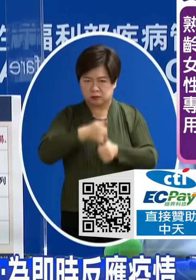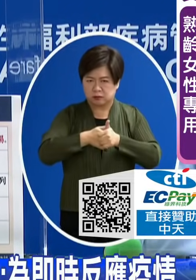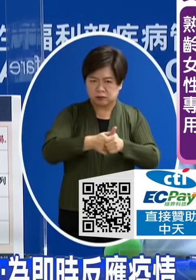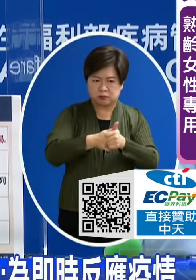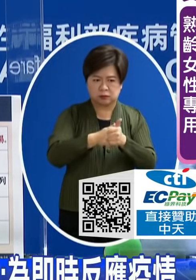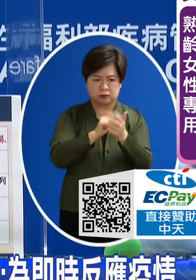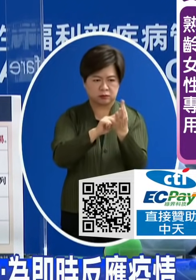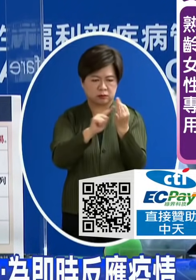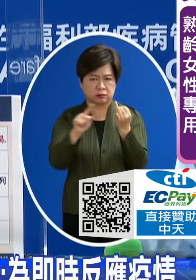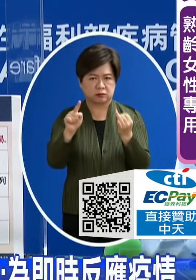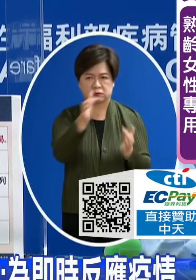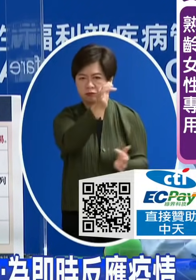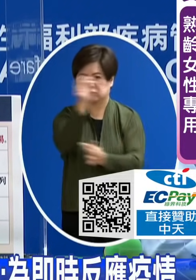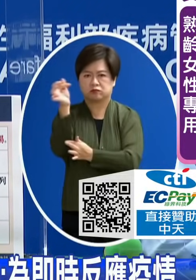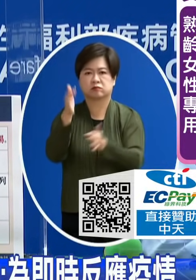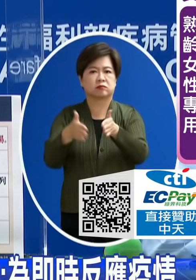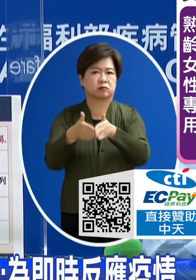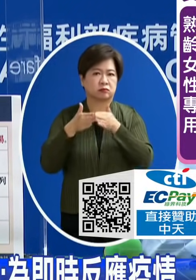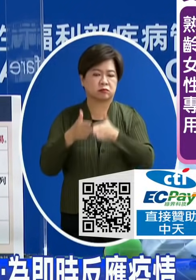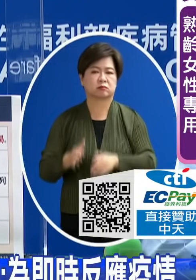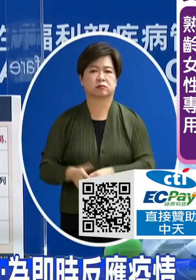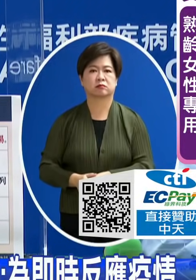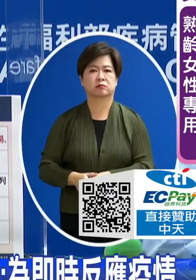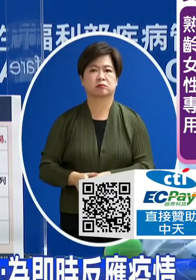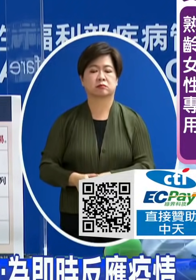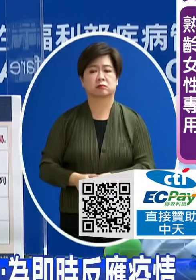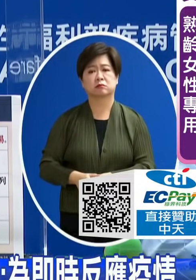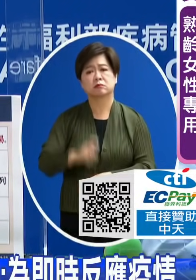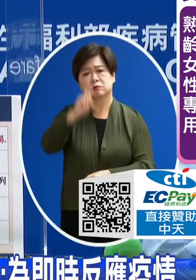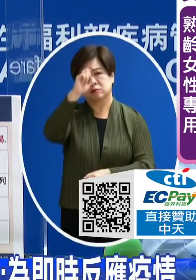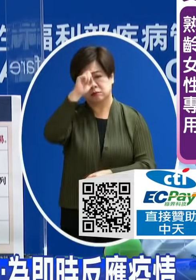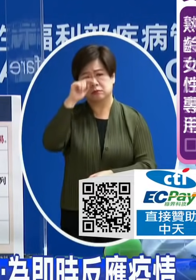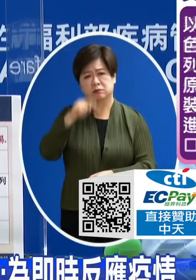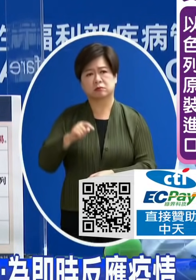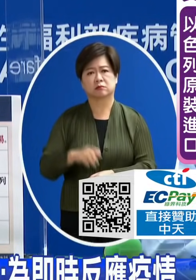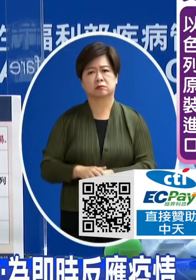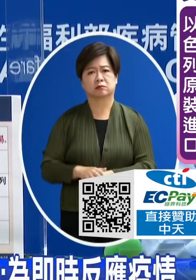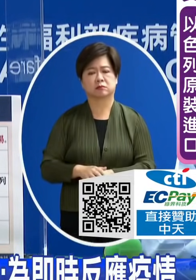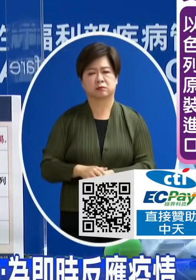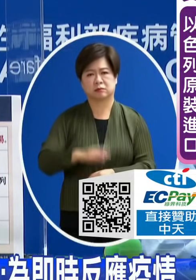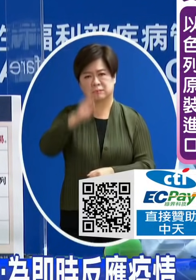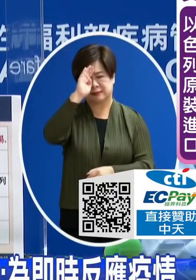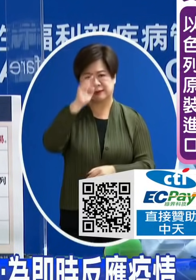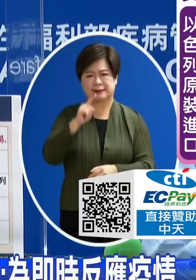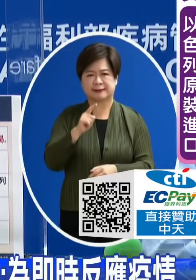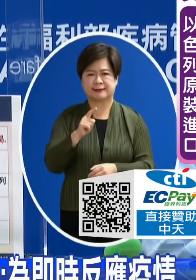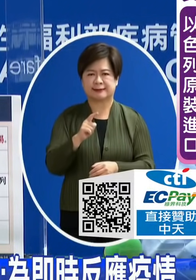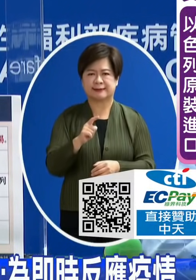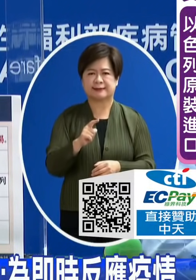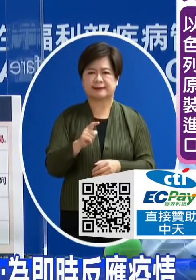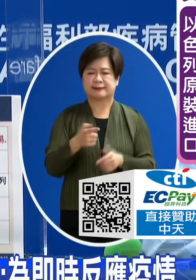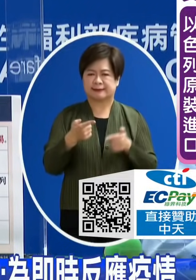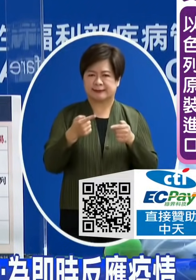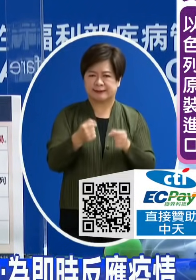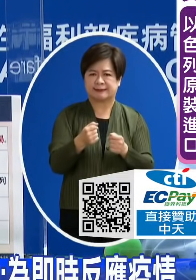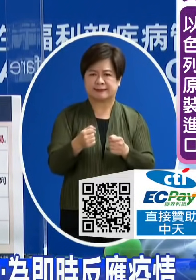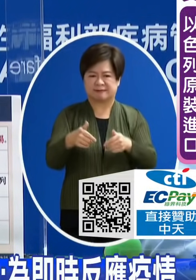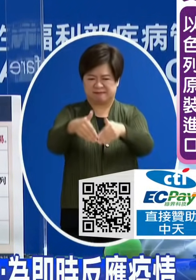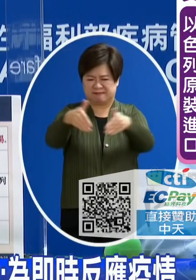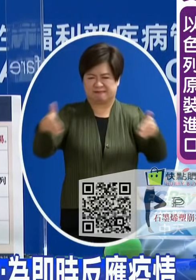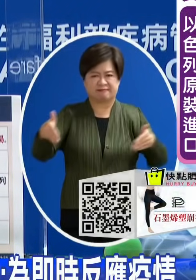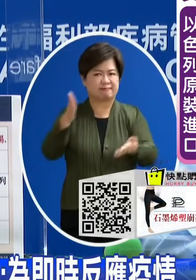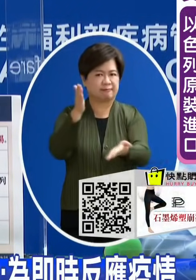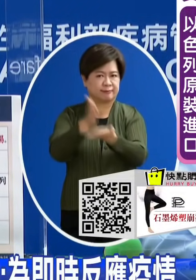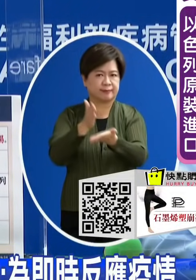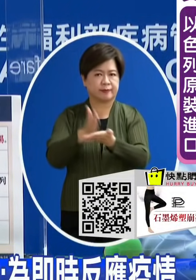面的措施把它做好。一方面哈，当然希望把这个病情就围就这个疫情就围堵起来。另